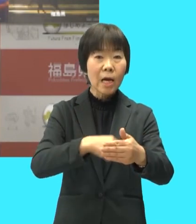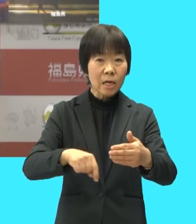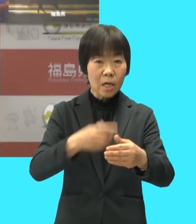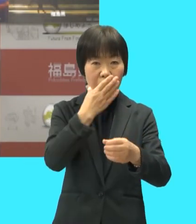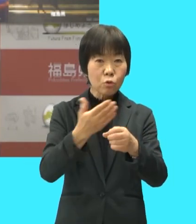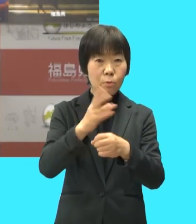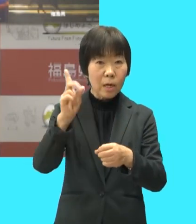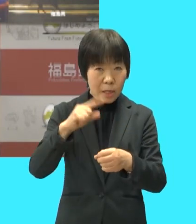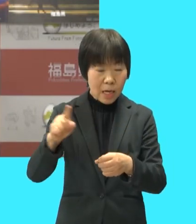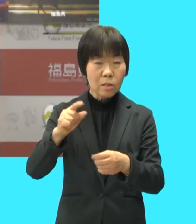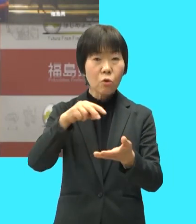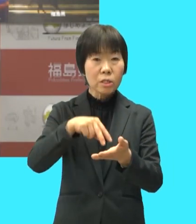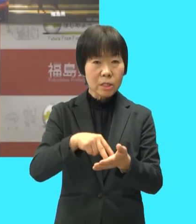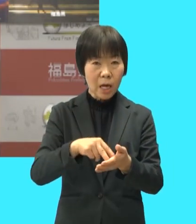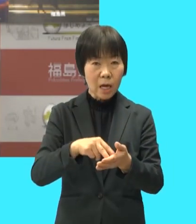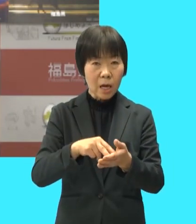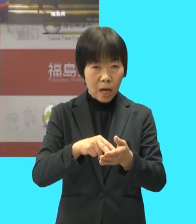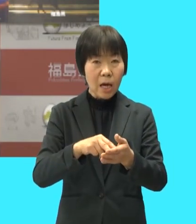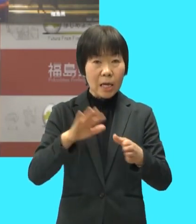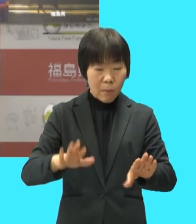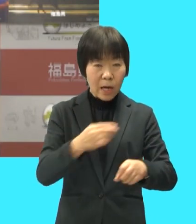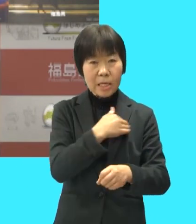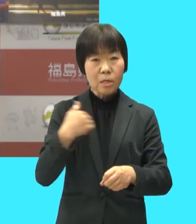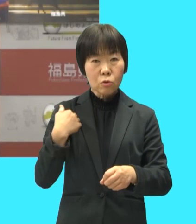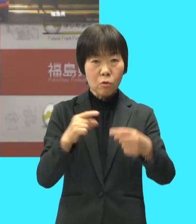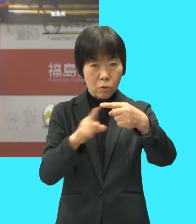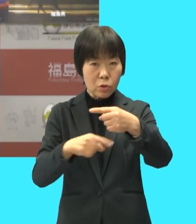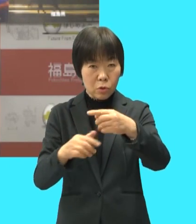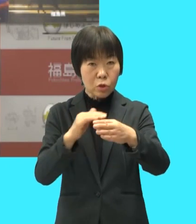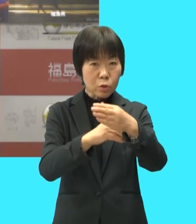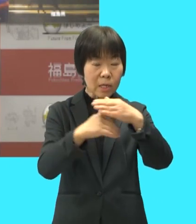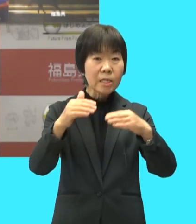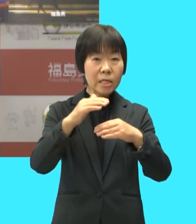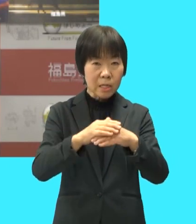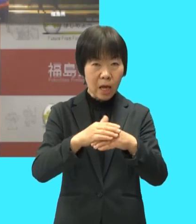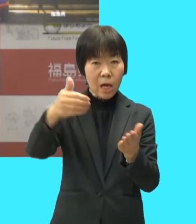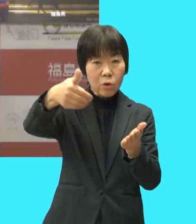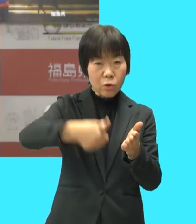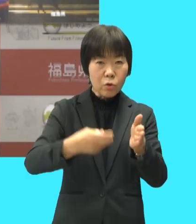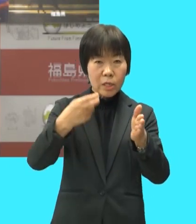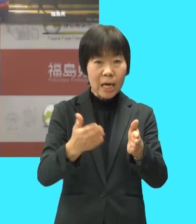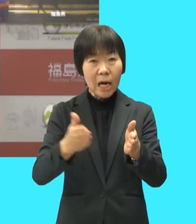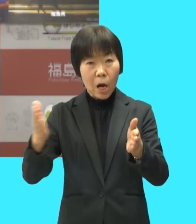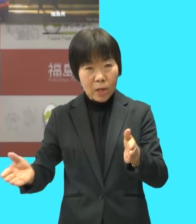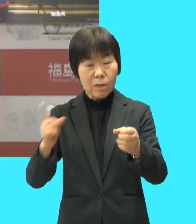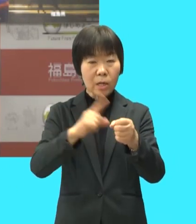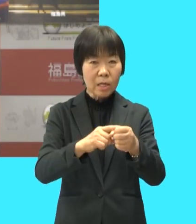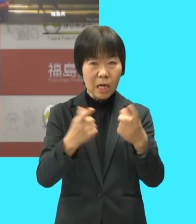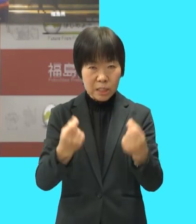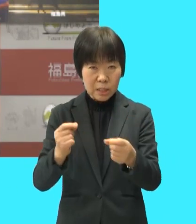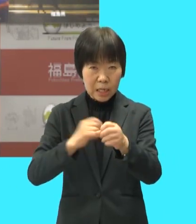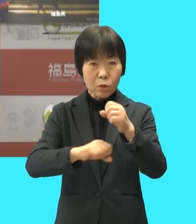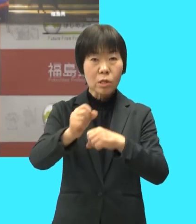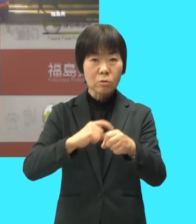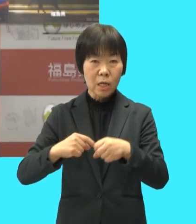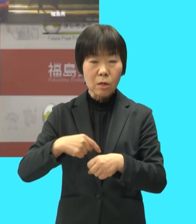ても今できることを一つ一つ積み重ねて、輸入規制緩和に向けてしっかりと取り組んでいく、そのための